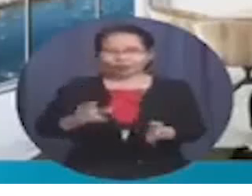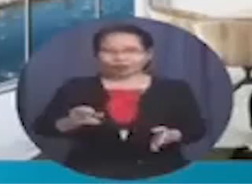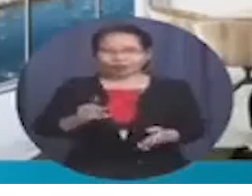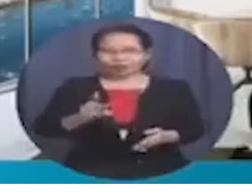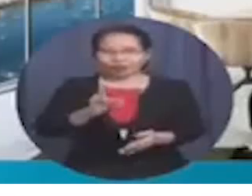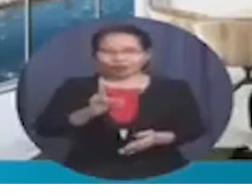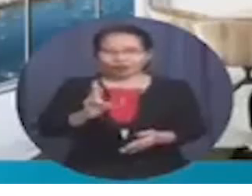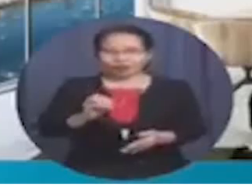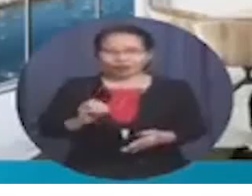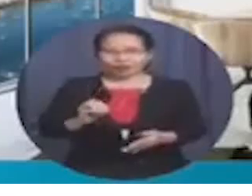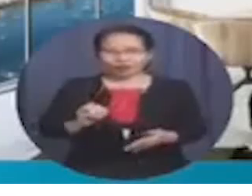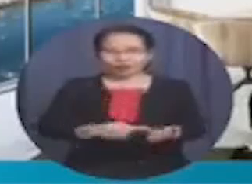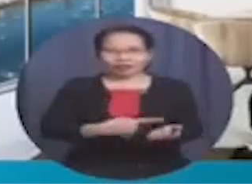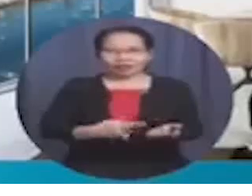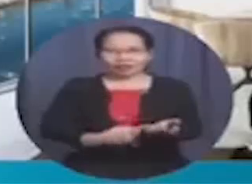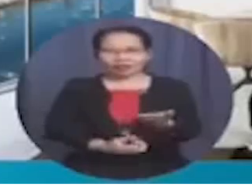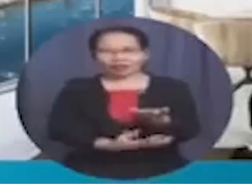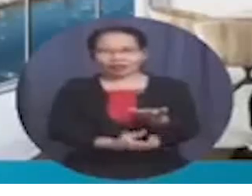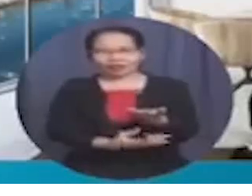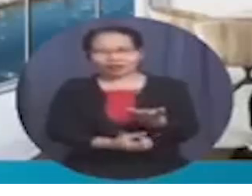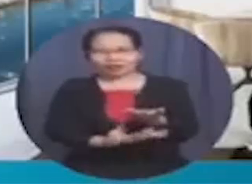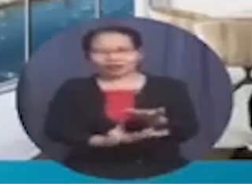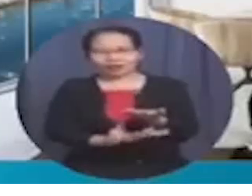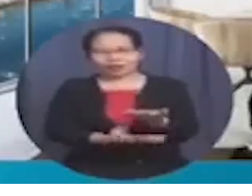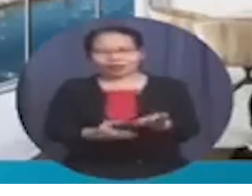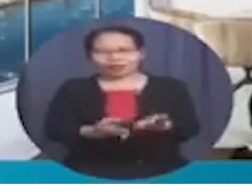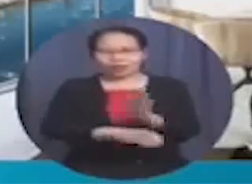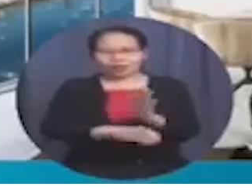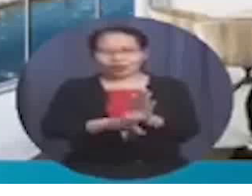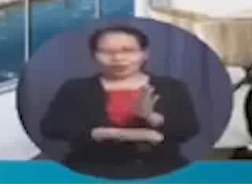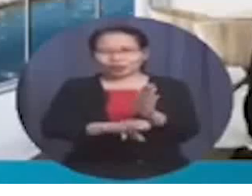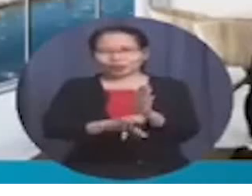Kaya dito, mas madalas yung nilaga namin kasi mas mura yun.